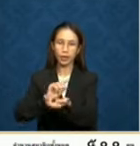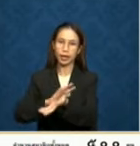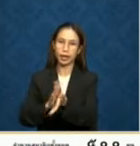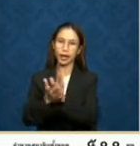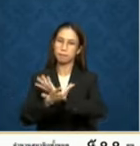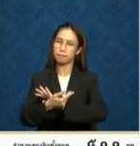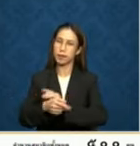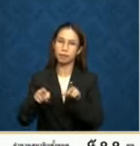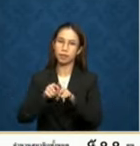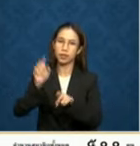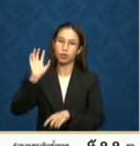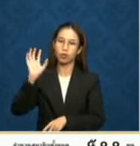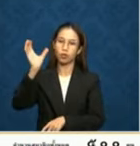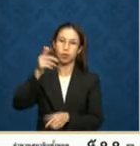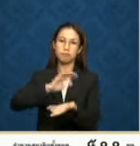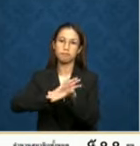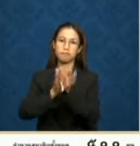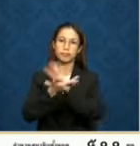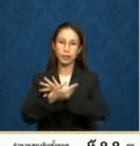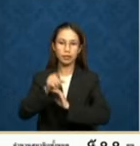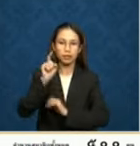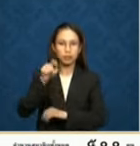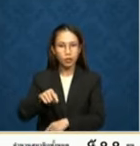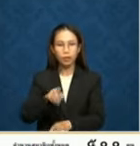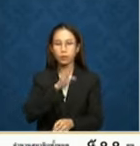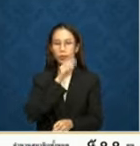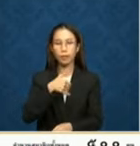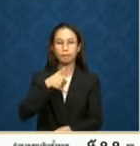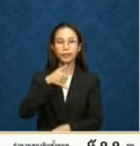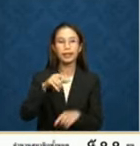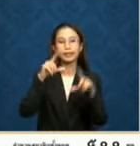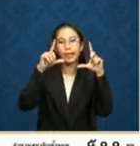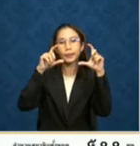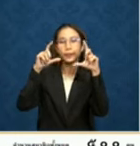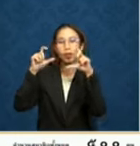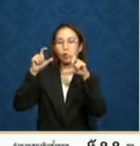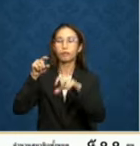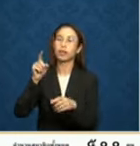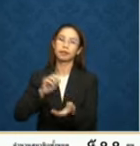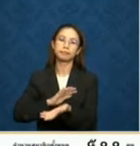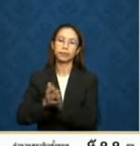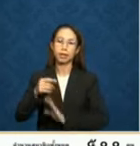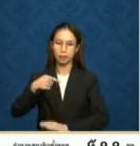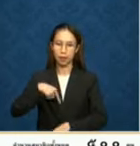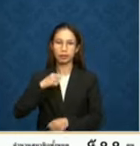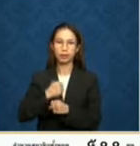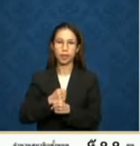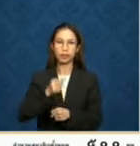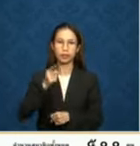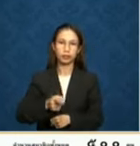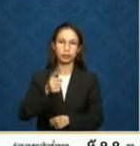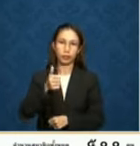ยแลงรูปใหญ่ของโลกเอาเวลา ที่ออกอเว้ตถายรูปเอาหน้ามาทำงานบงครับสรุปสุดท้ายครั